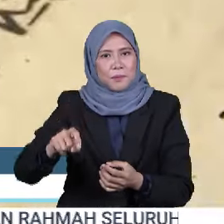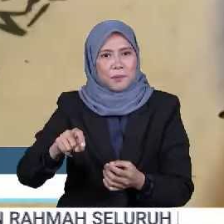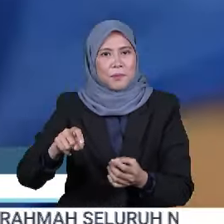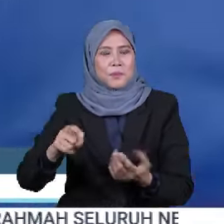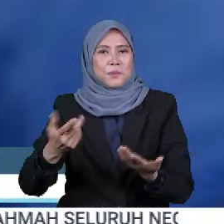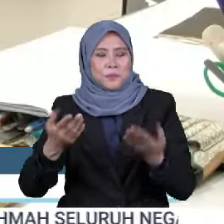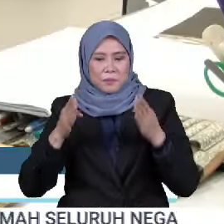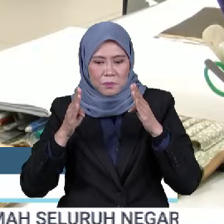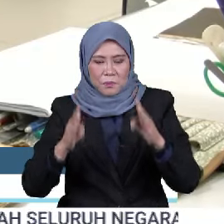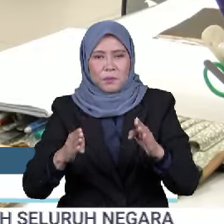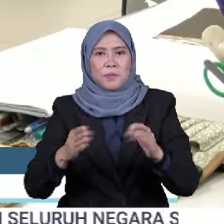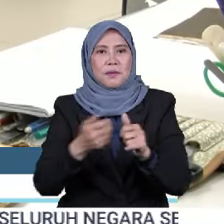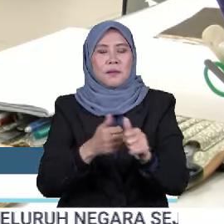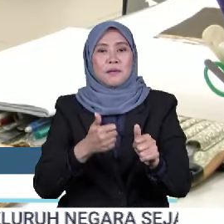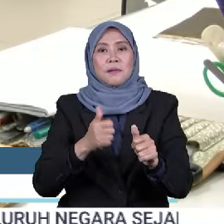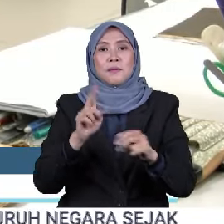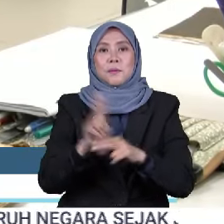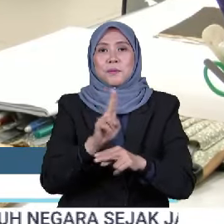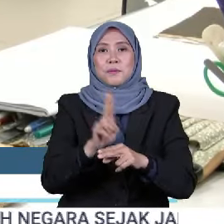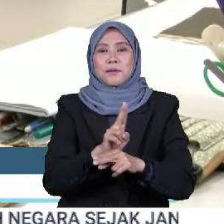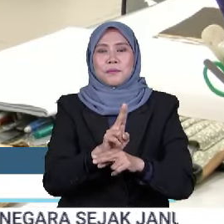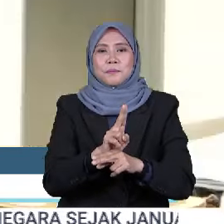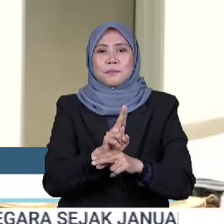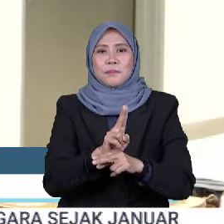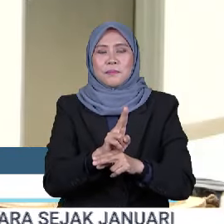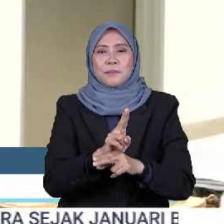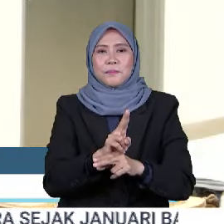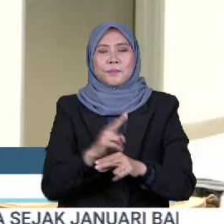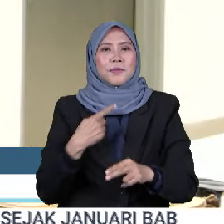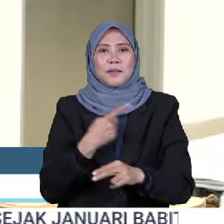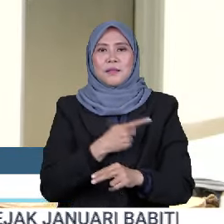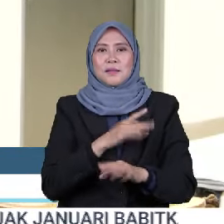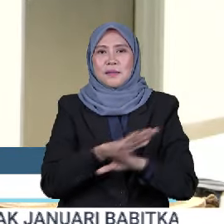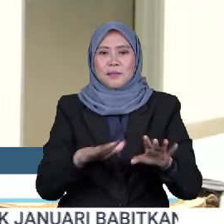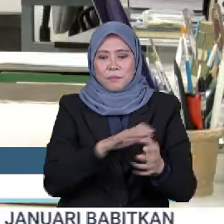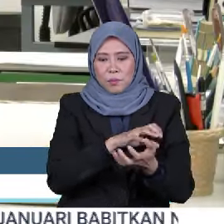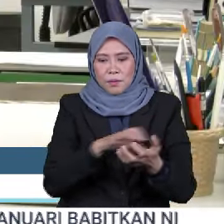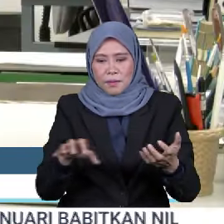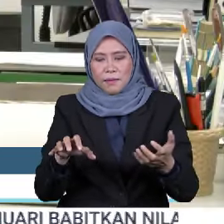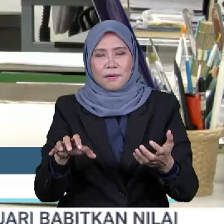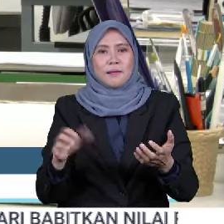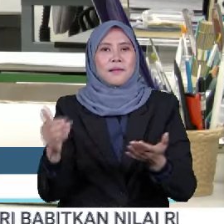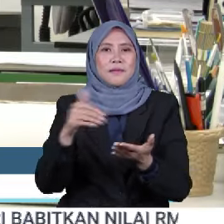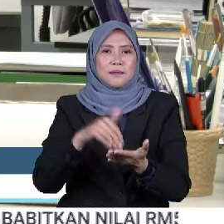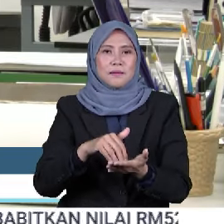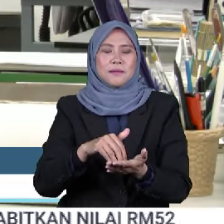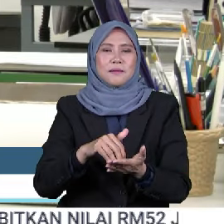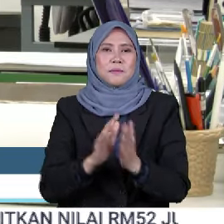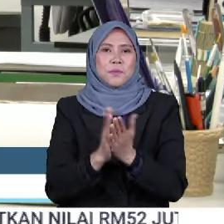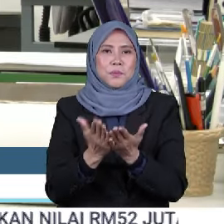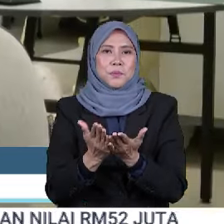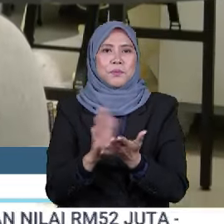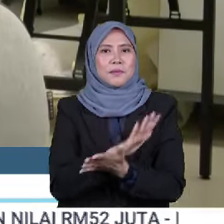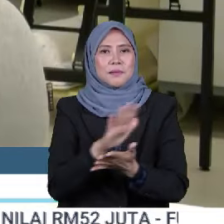minimal intervention, iaitu pengendalian yang kurang supaya kita tidak merosakkan lagi objek tersebut. Di